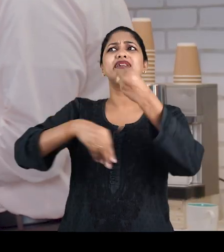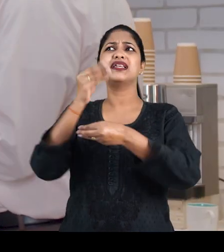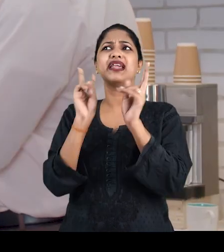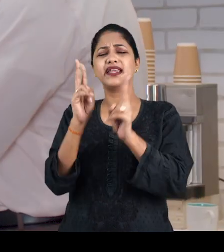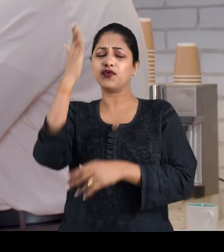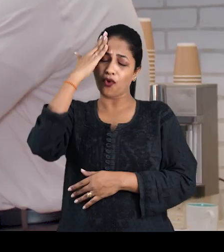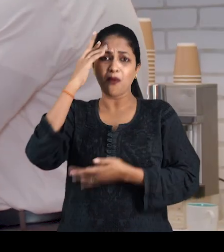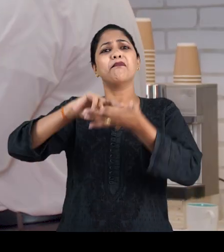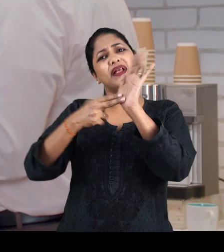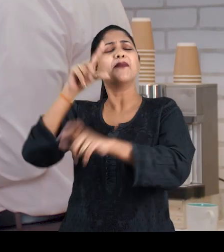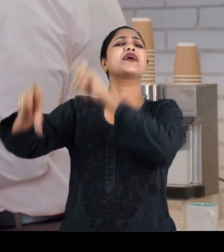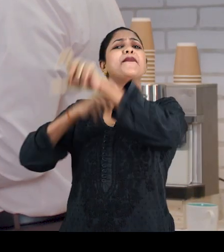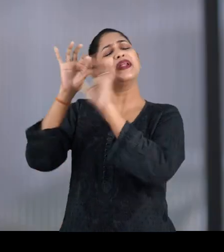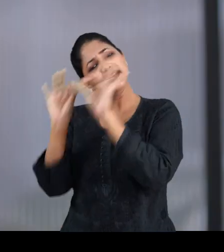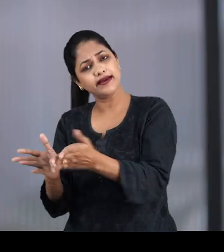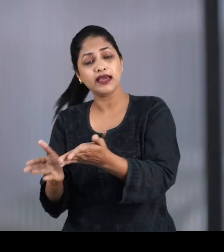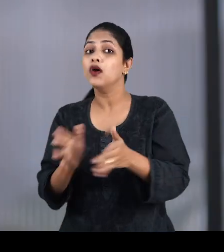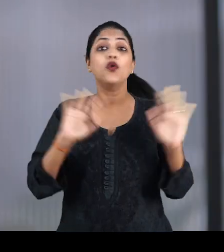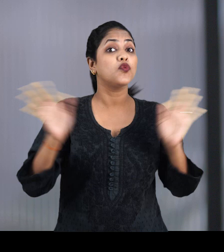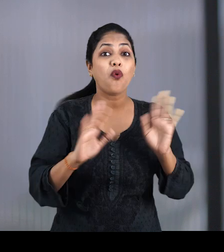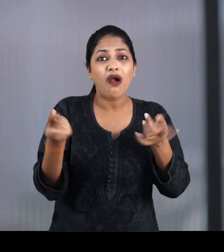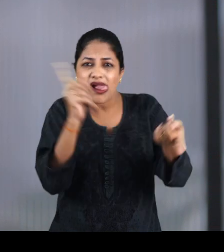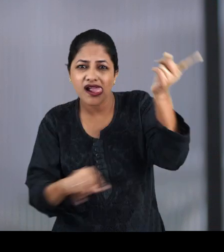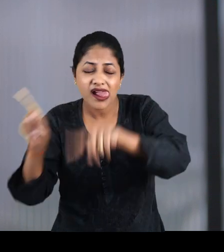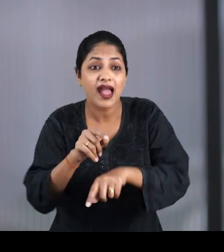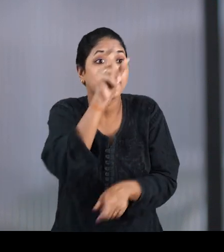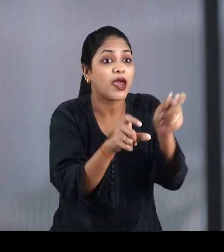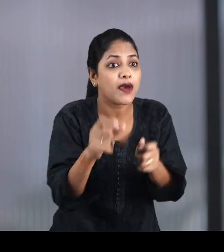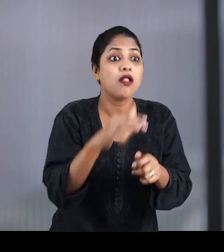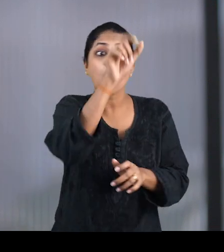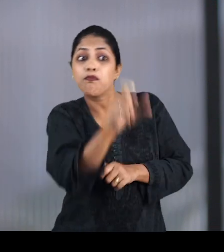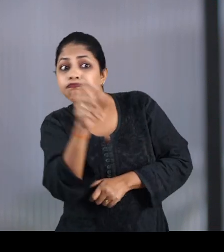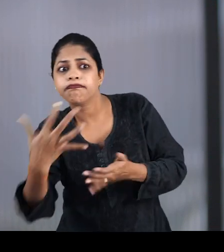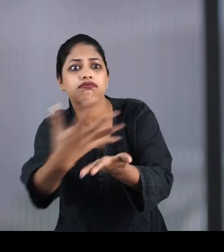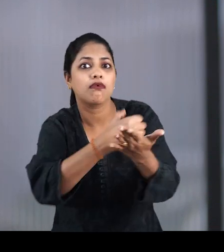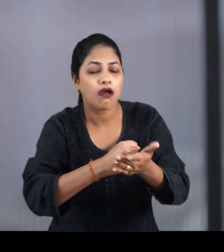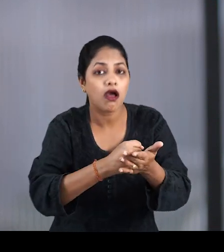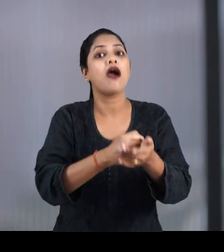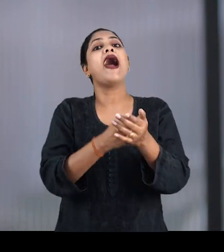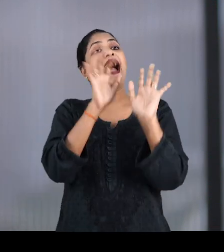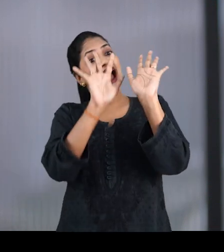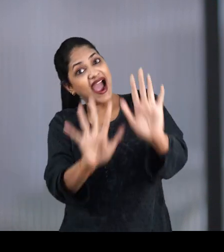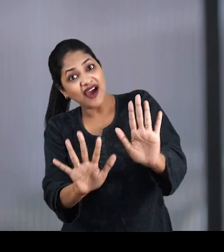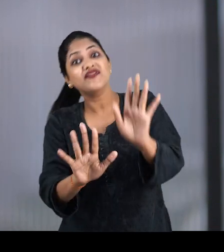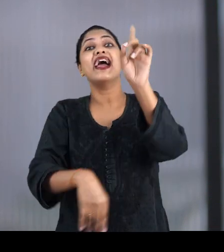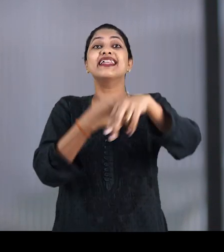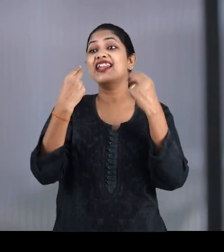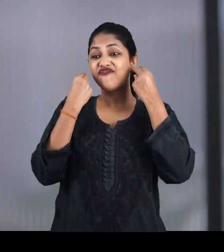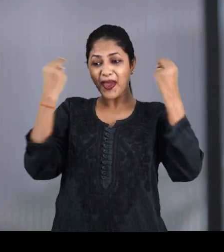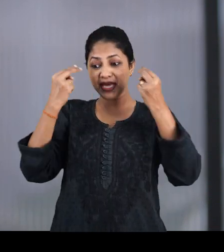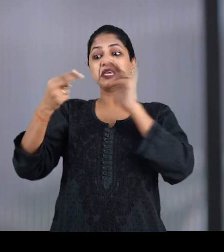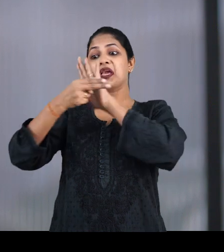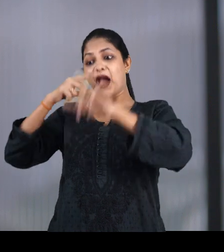હતી, તો કોલ એક્સચેન્જ તરફથી જ આવ્યો હશે ને? સ્કેમર્સ ઘણી વખત લોકોની વ્યક્તિગત માહિતી મેળવીને પ્રતિષ્ઠિત નાણાં